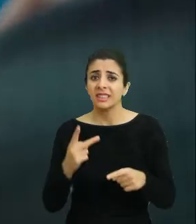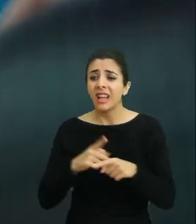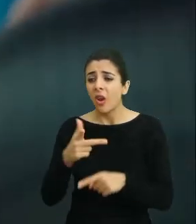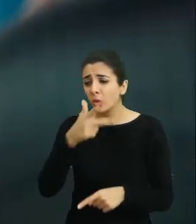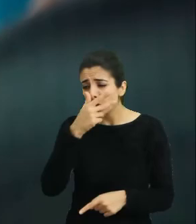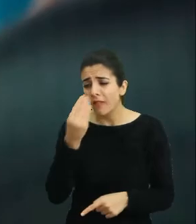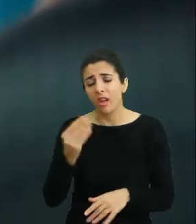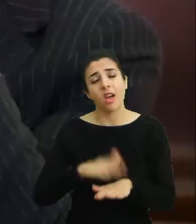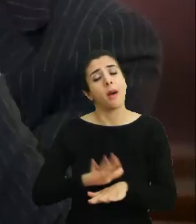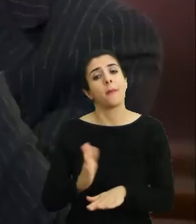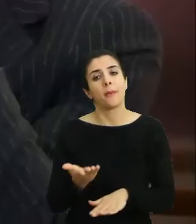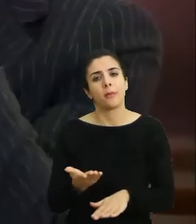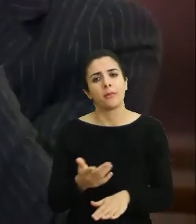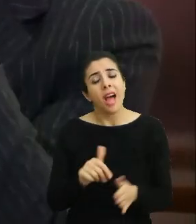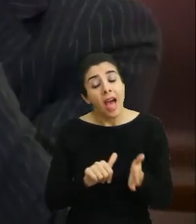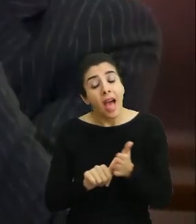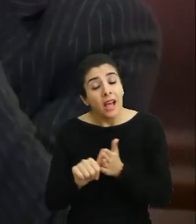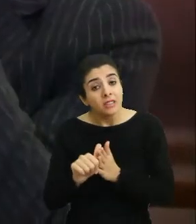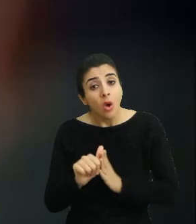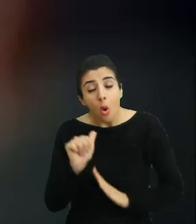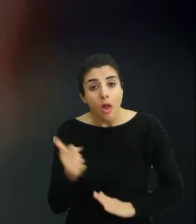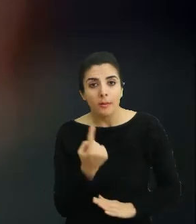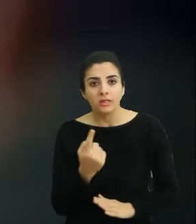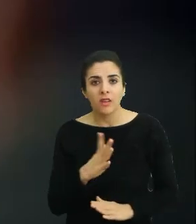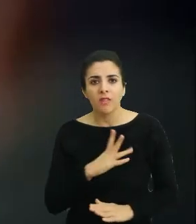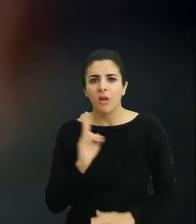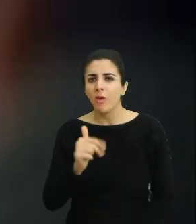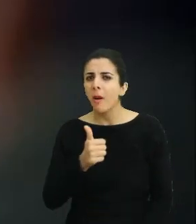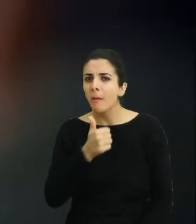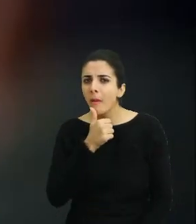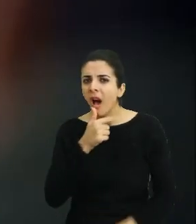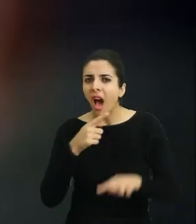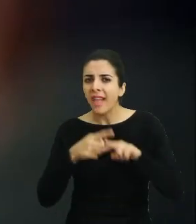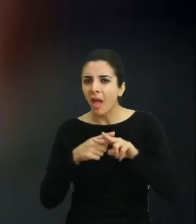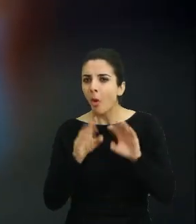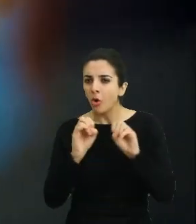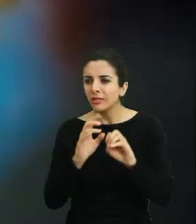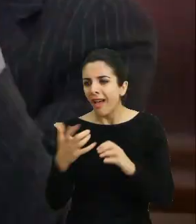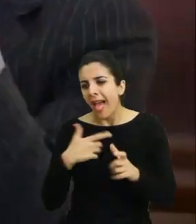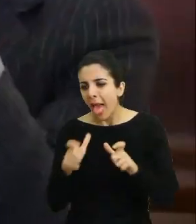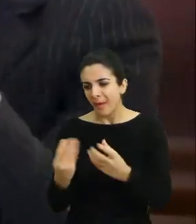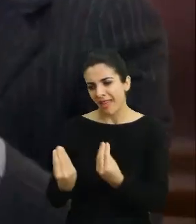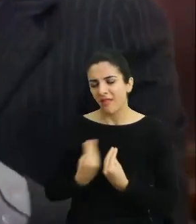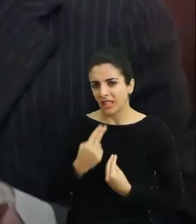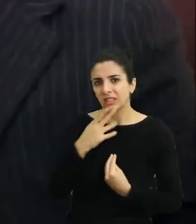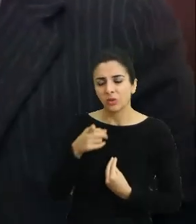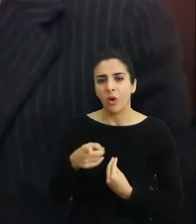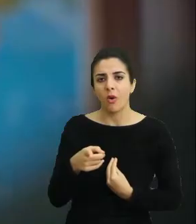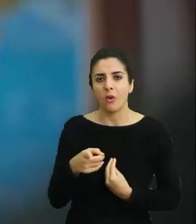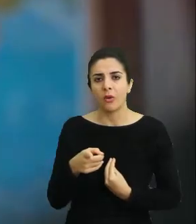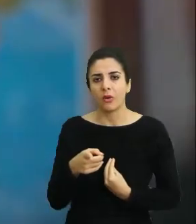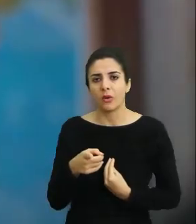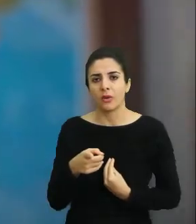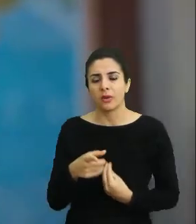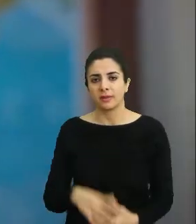Zehra'yı üzme Cahit. Her şeyden önemlisi babası Adem Hoca'dan bize bir yadigar, emanet o kız.